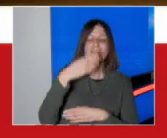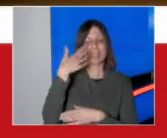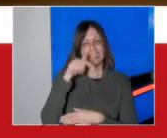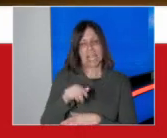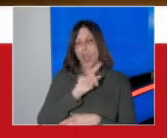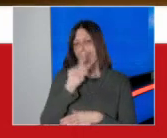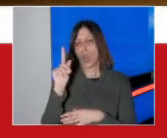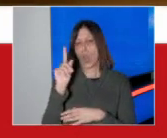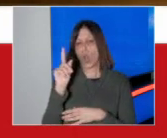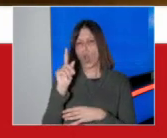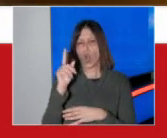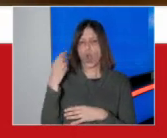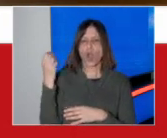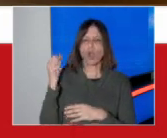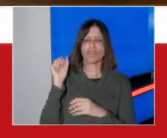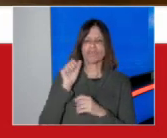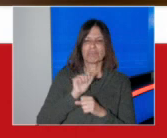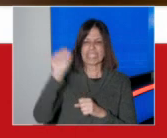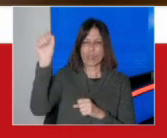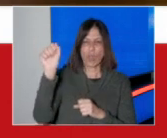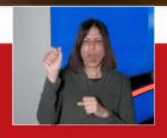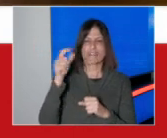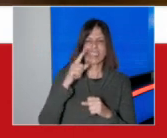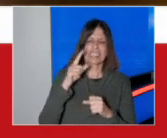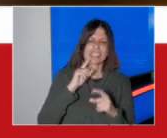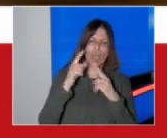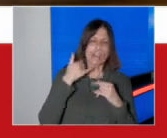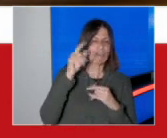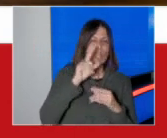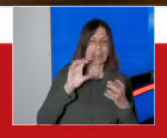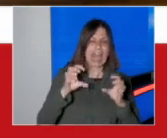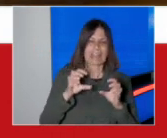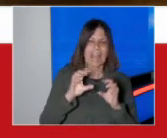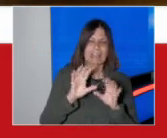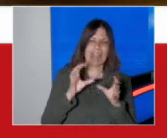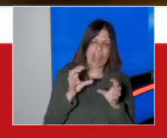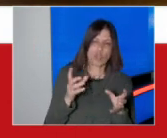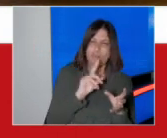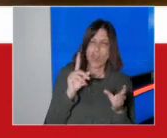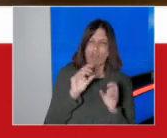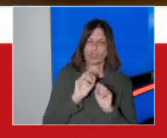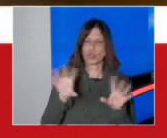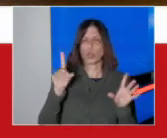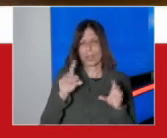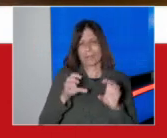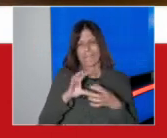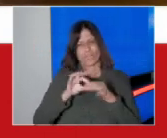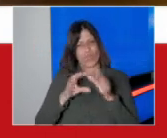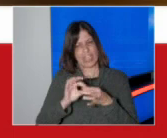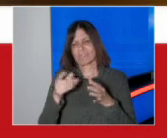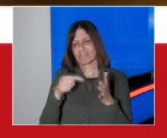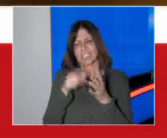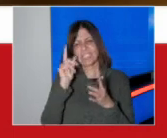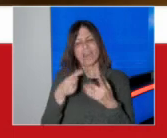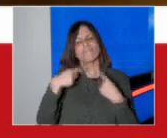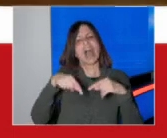ישראל היא לא דיקטטורה, ושיחות הטלפון שלנו הן לא תחנת רדיו, בטח ובטח לא שידורים בפודקאסט. ועל כן,